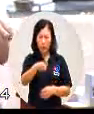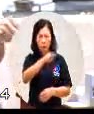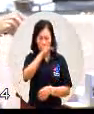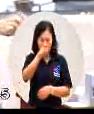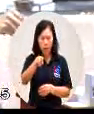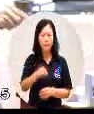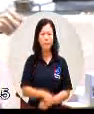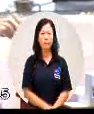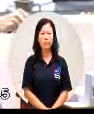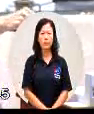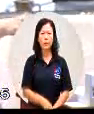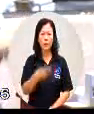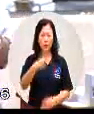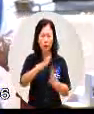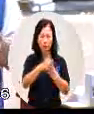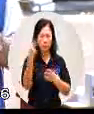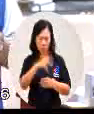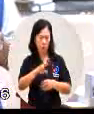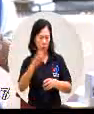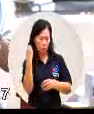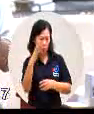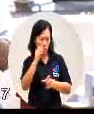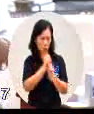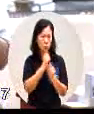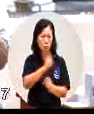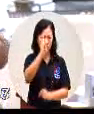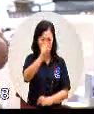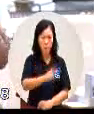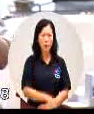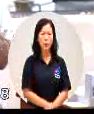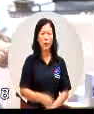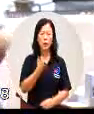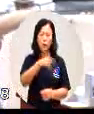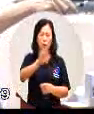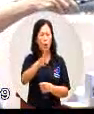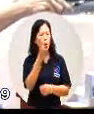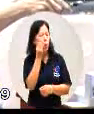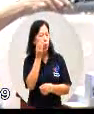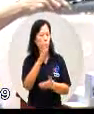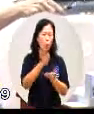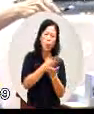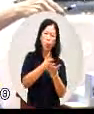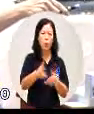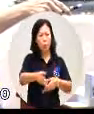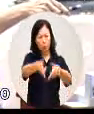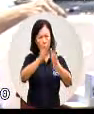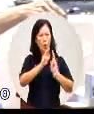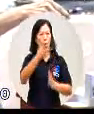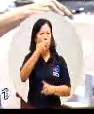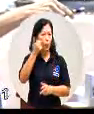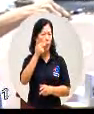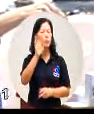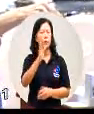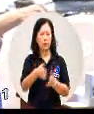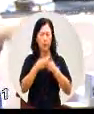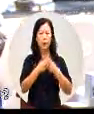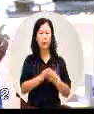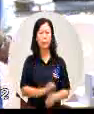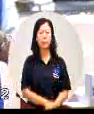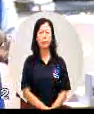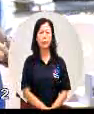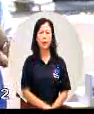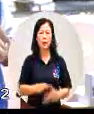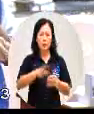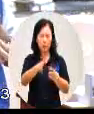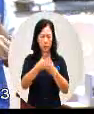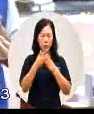啊哈，应该要重新再做一个休闲景观便桥啊，例如地理景观、运动休闲所